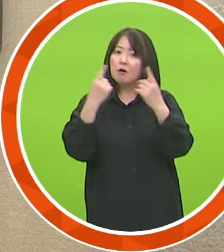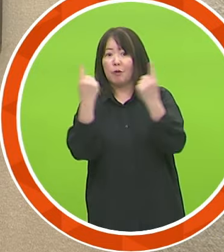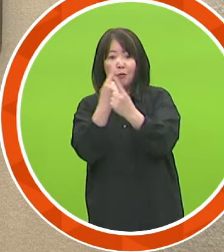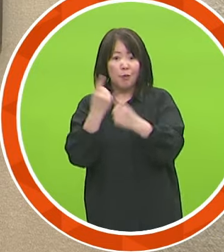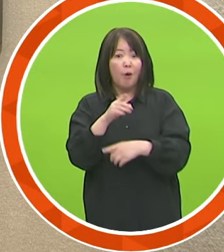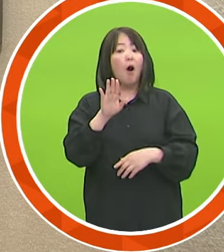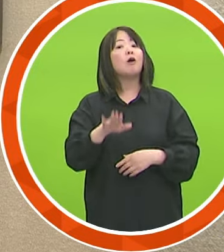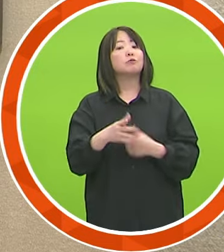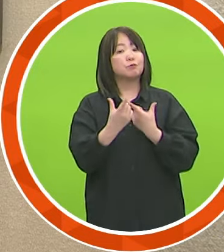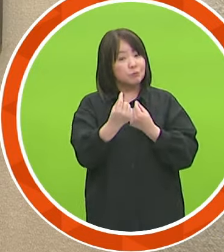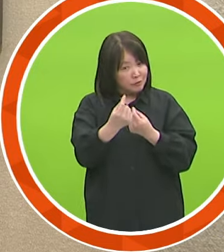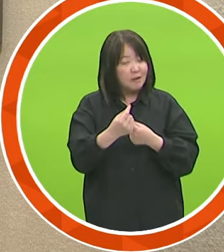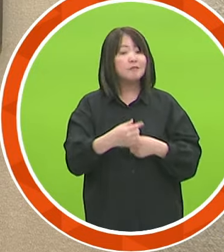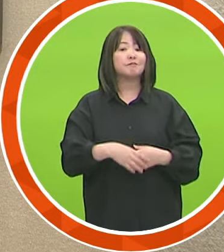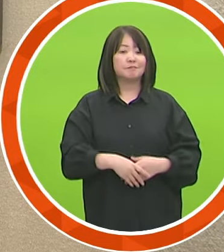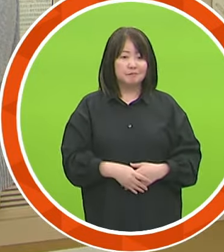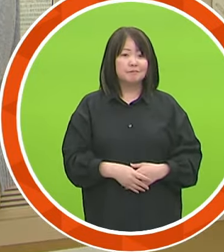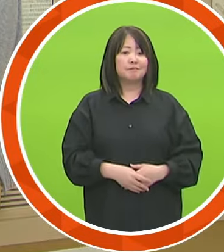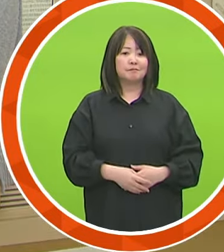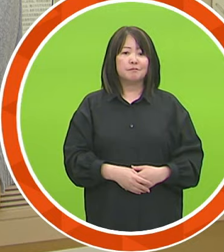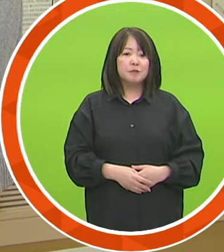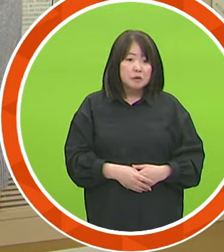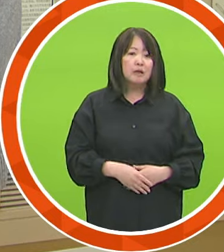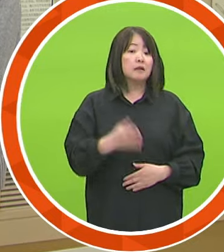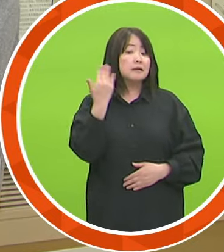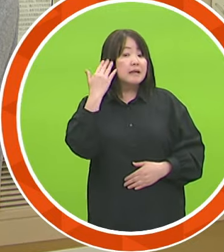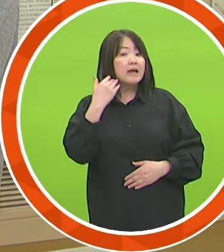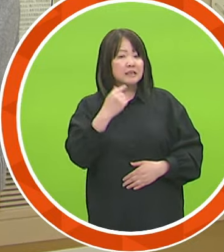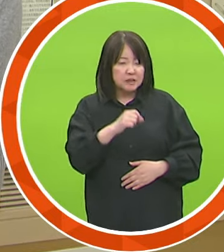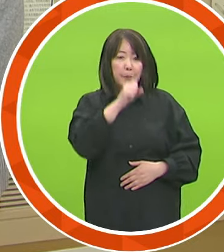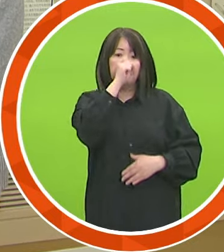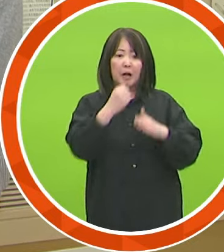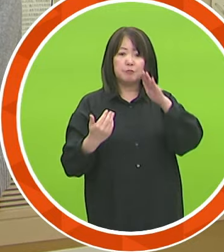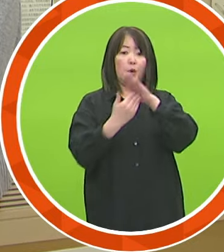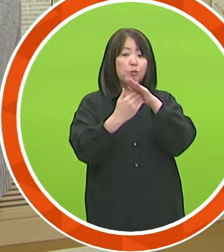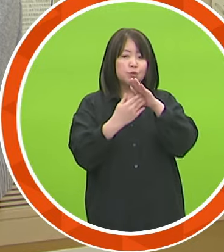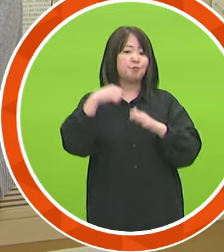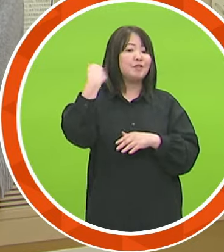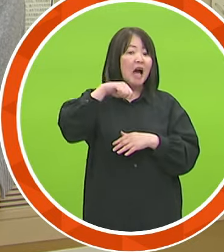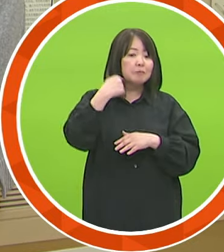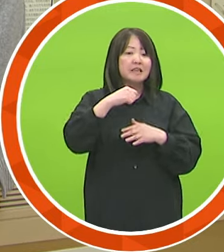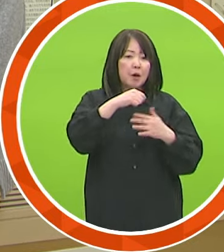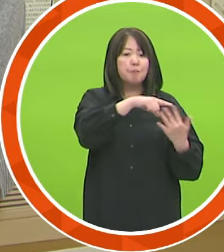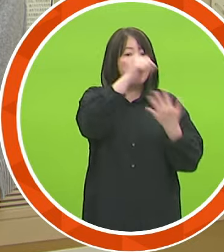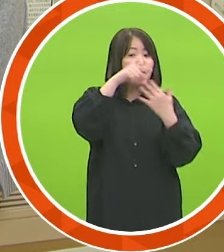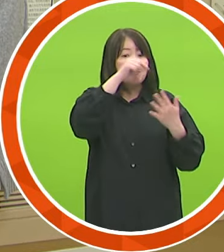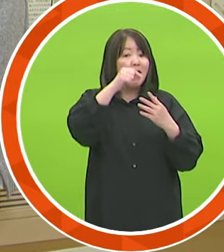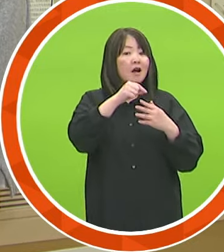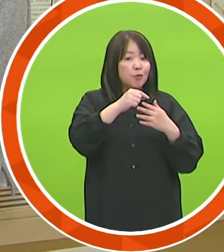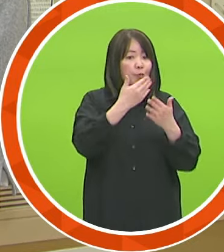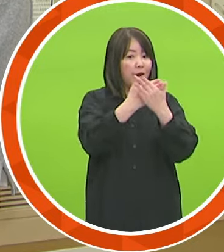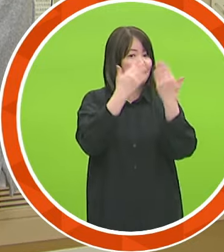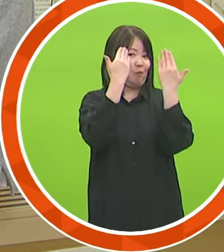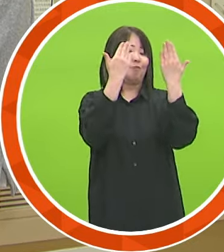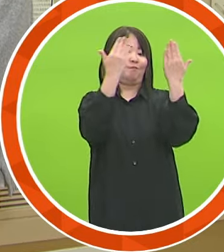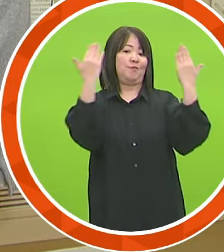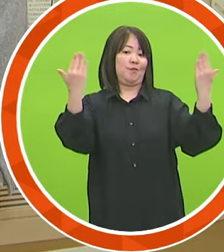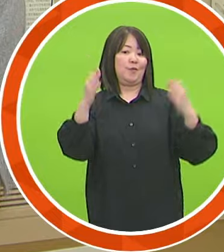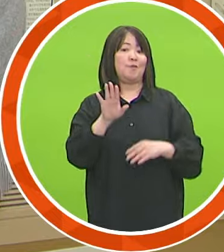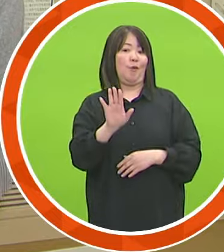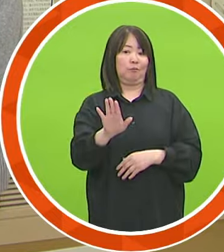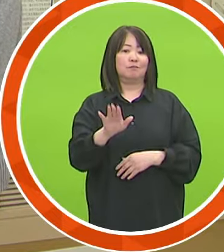るということですね。 前回展示がありましたマイベストウィミナミで投票の多かった作品の展